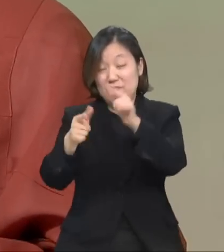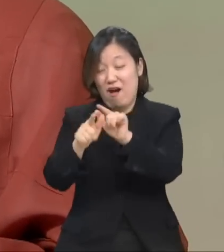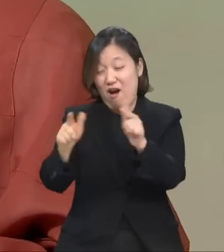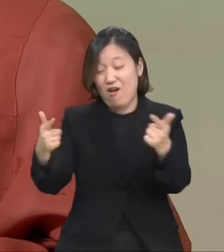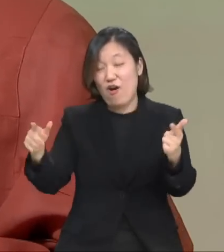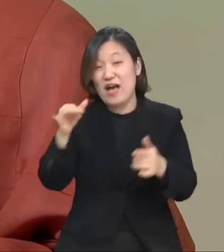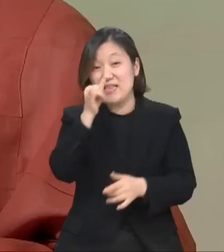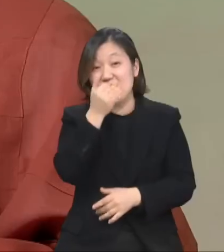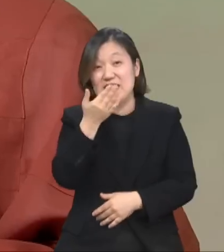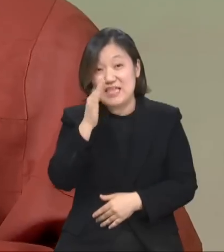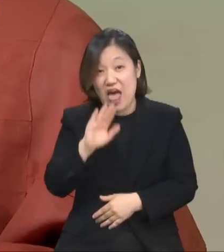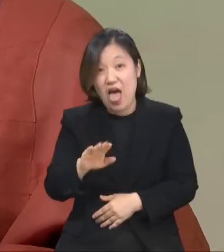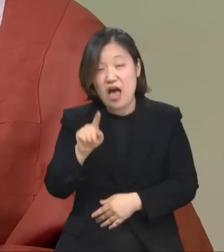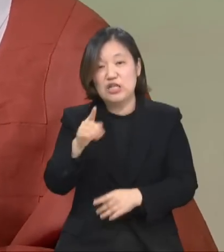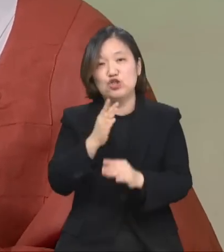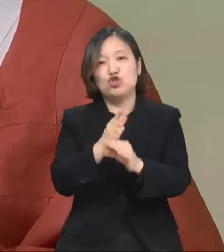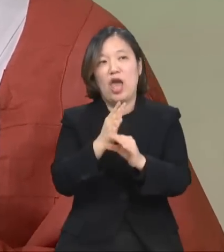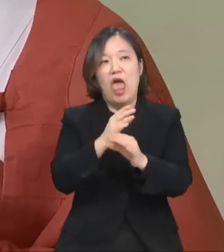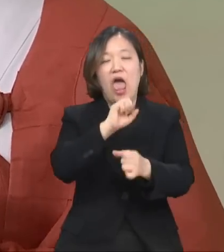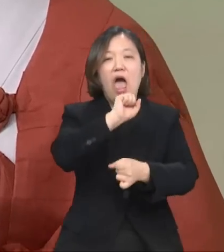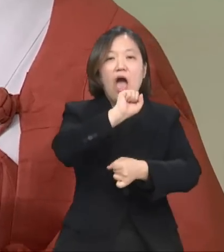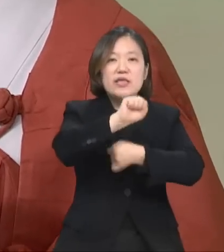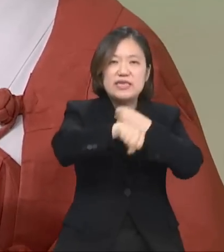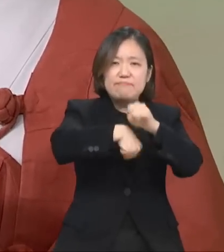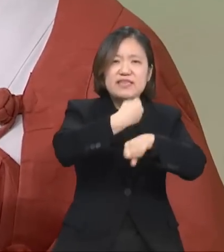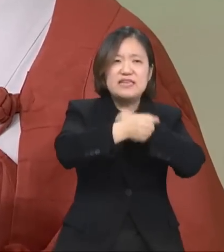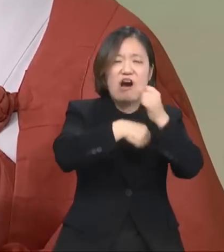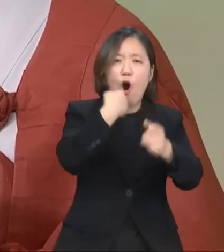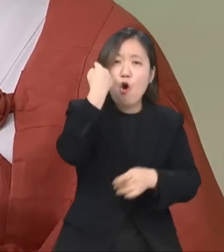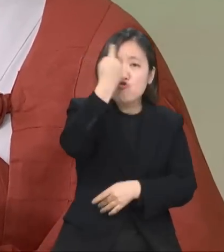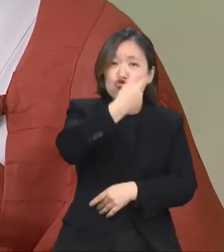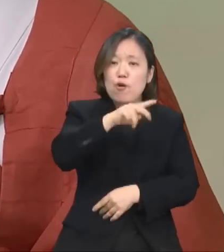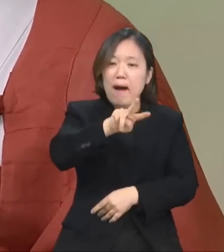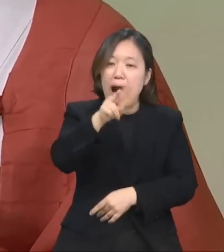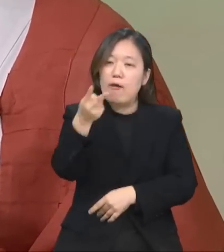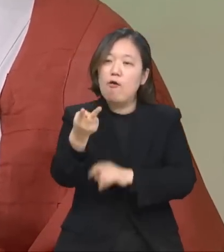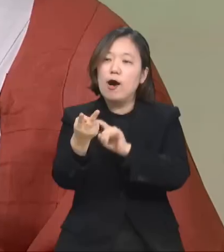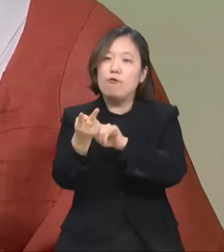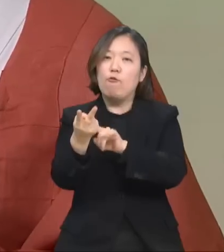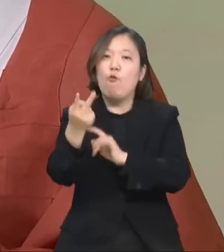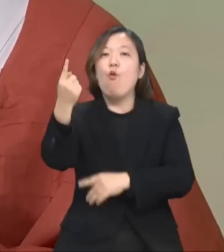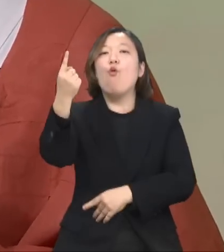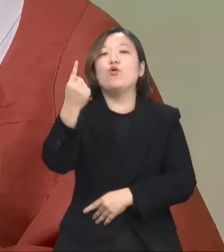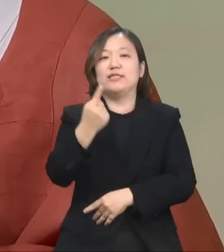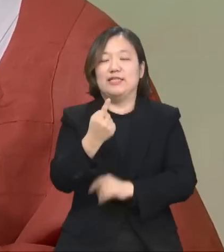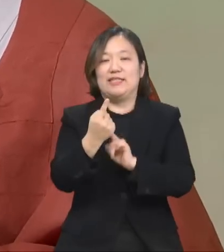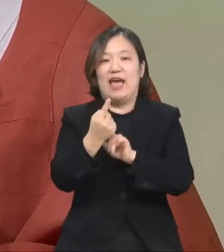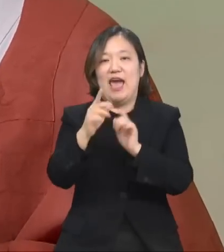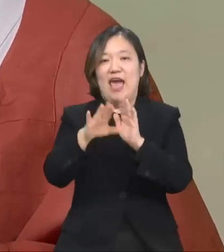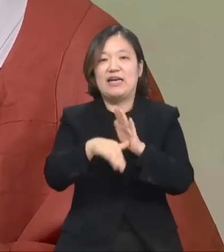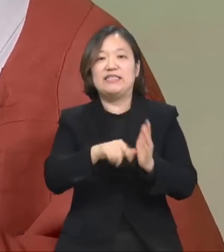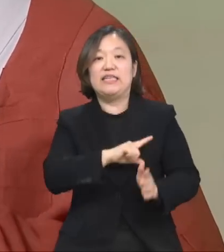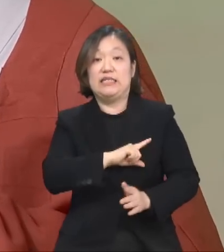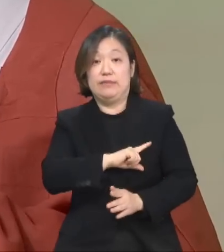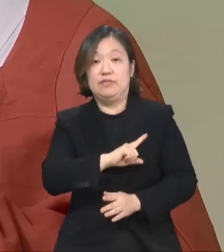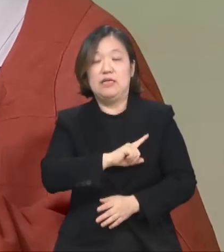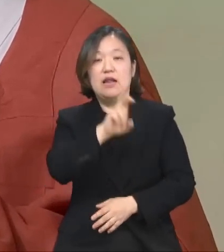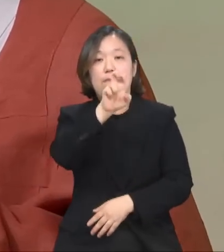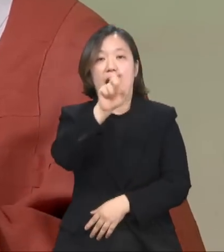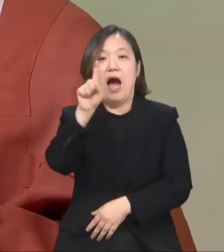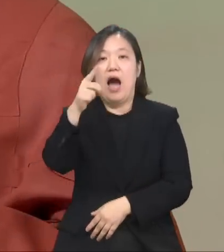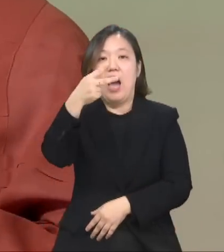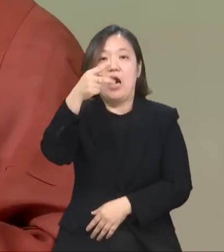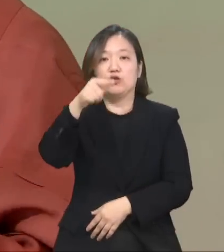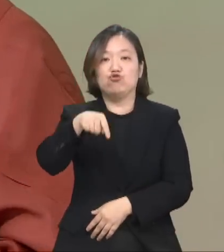그 짐승의 얼굴로 몸을 낮추실 때 그 모습을 마두관음이라고 부르기도 합니다